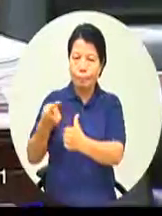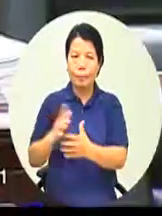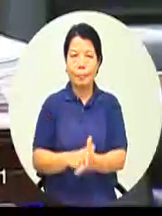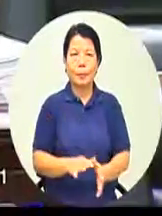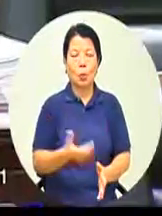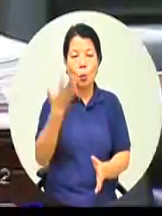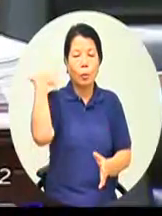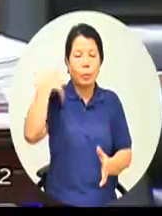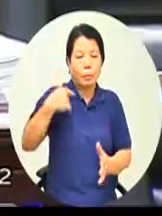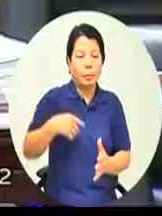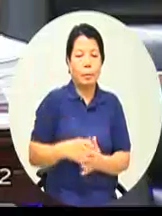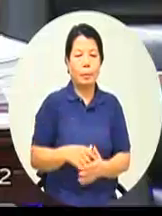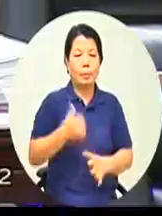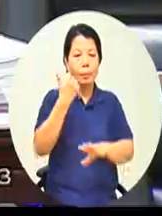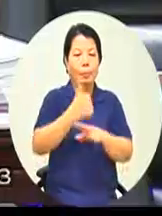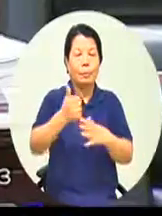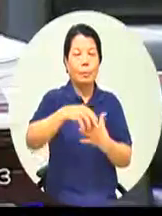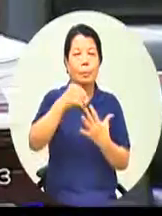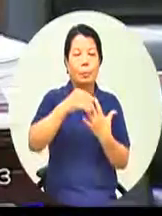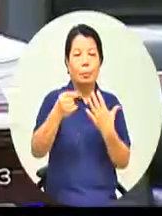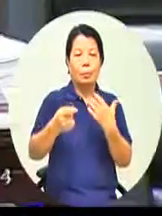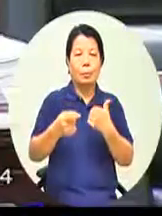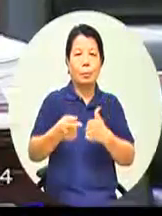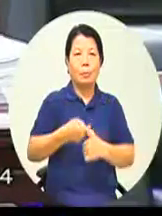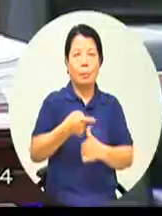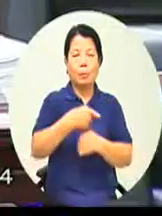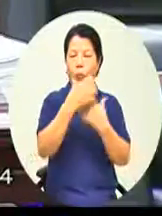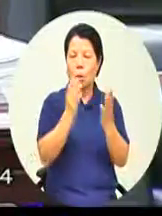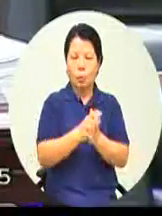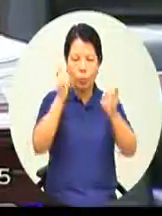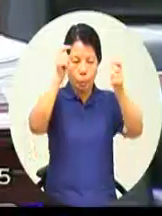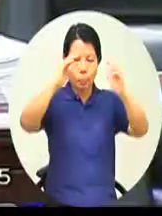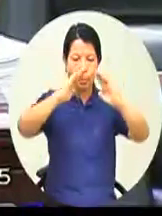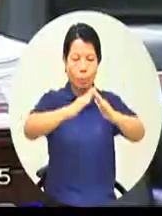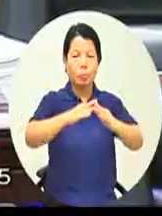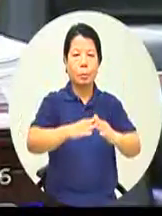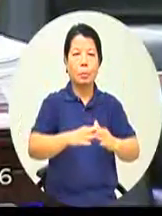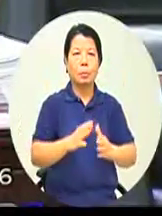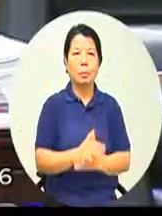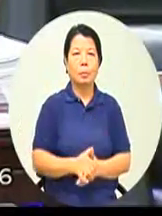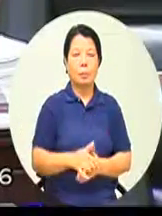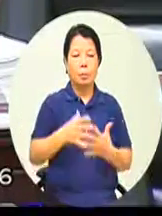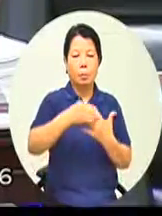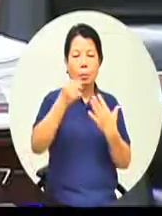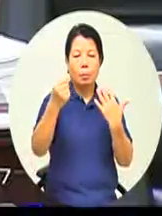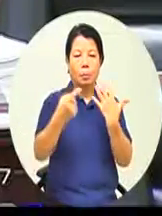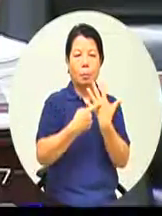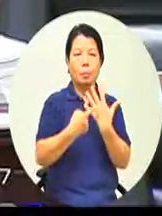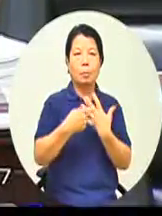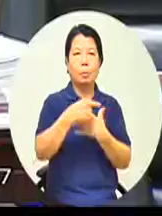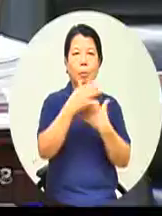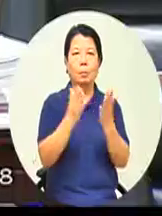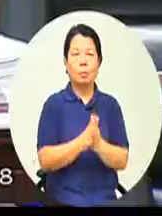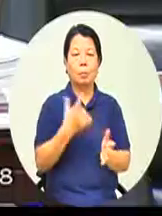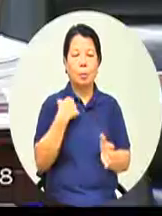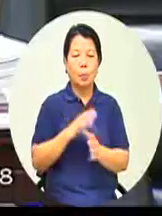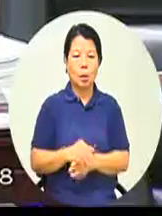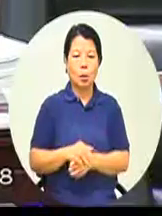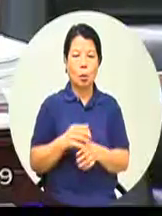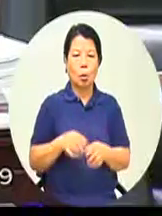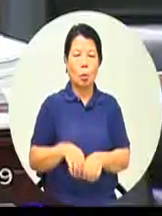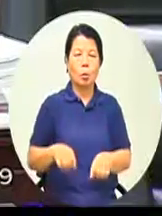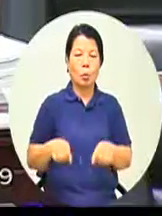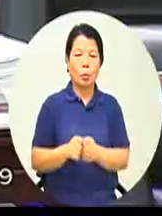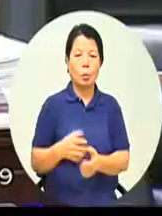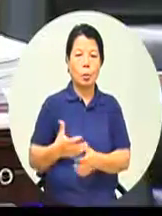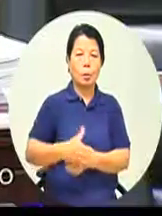举，咱较早看电竞场过拢高雄市的选举。咱这个队有四个，吼，这里四百，这里一千多，这拢高雄，